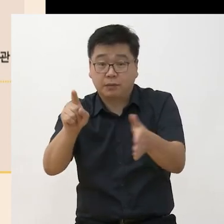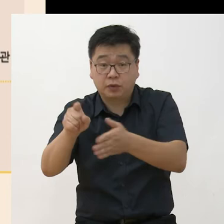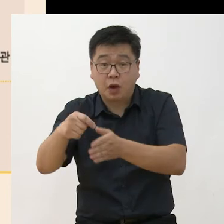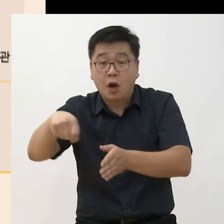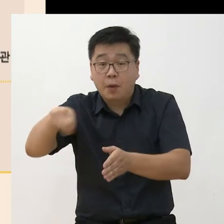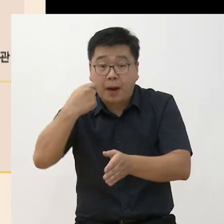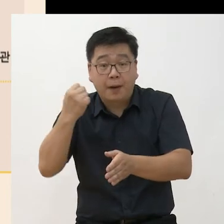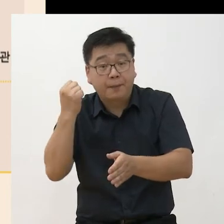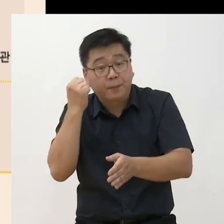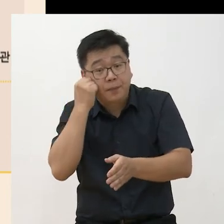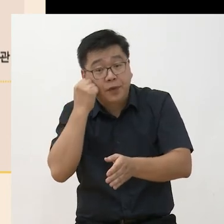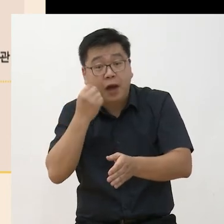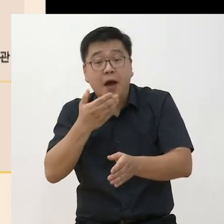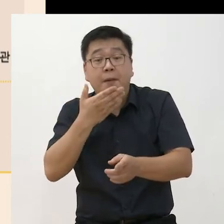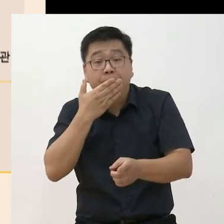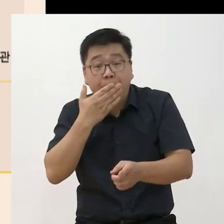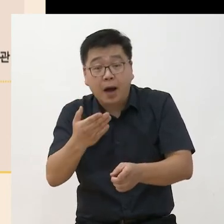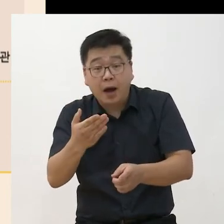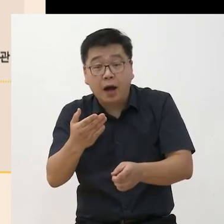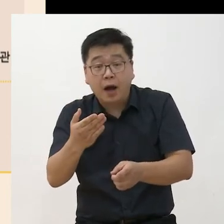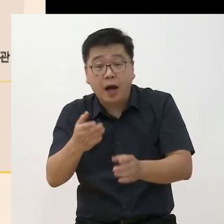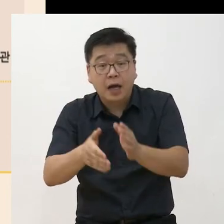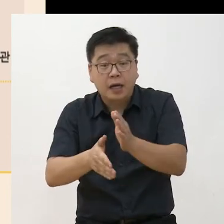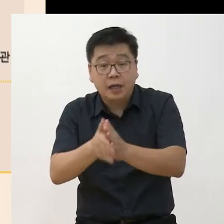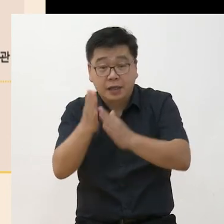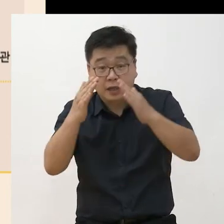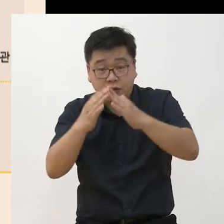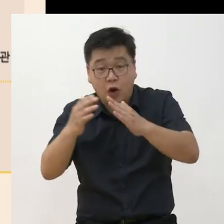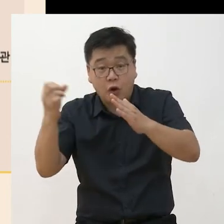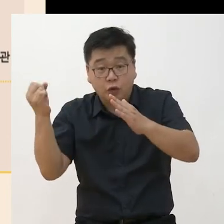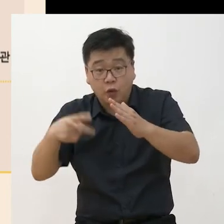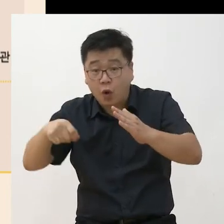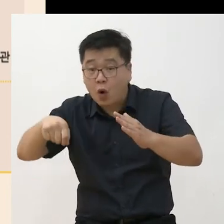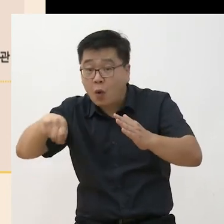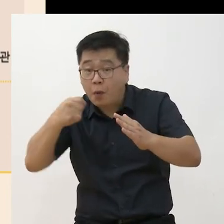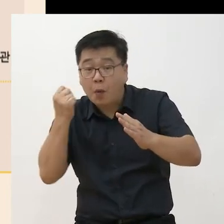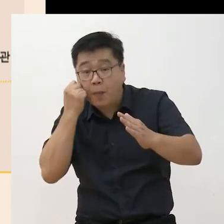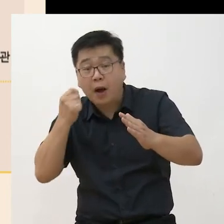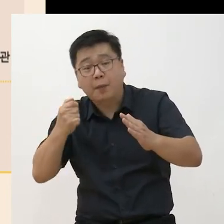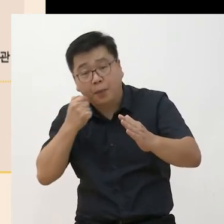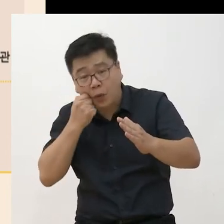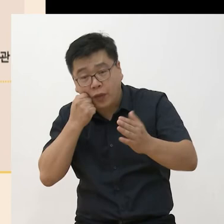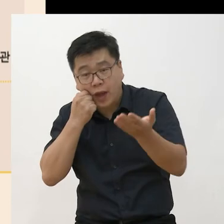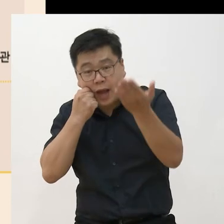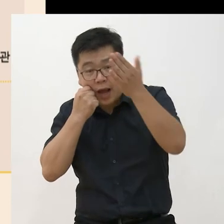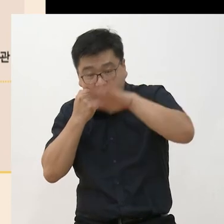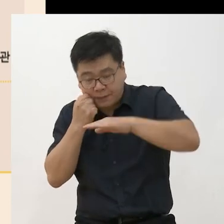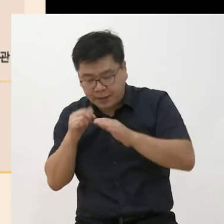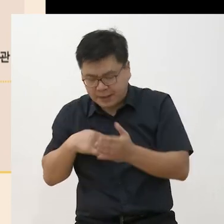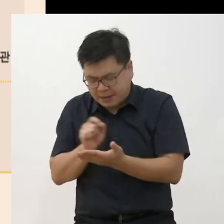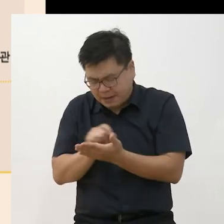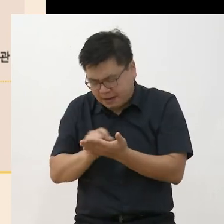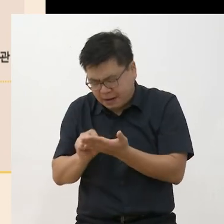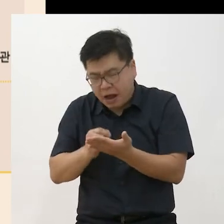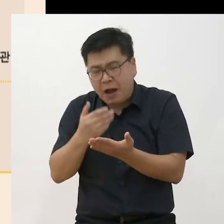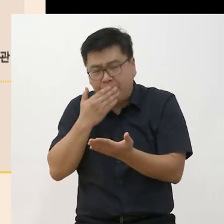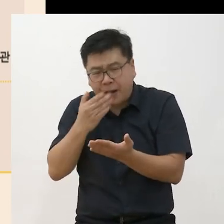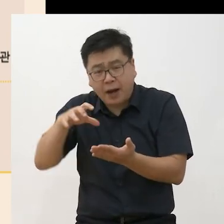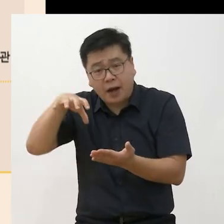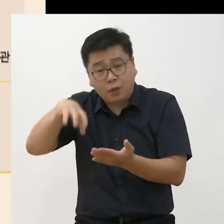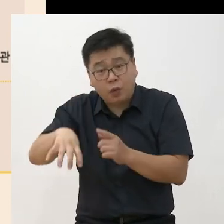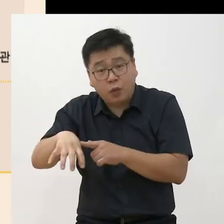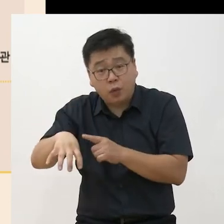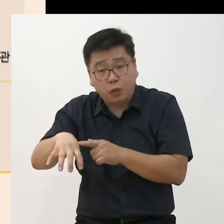제공 가능한 그런 공간과 시설뿐만이 아니라 숙식 제공이 불가하더라도 창작 집필 공간이 제공될 수